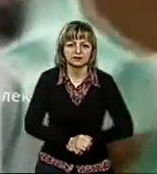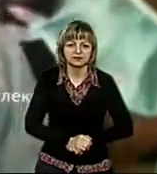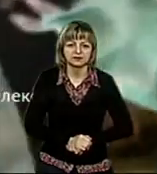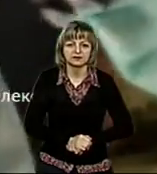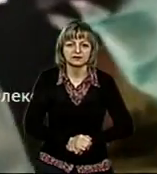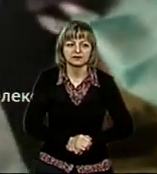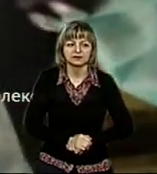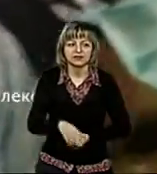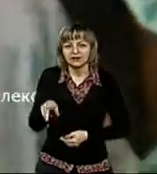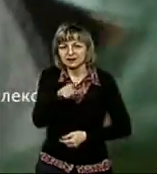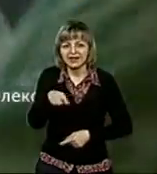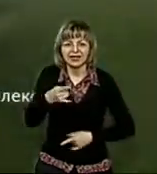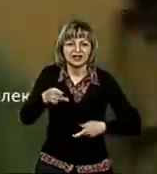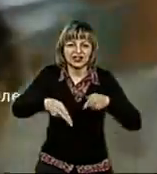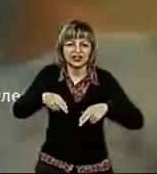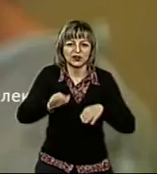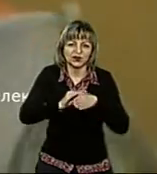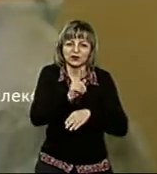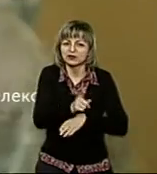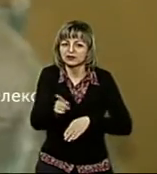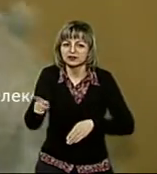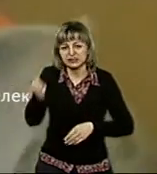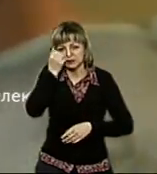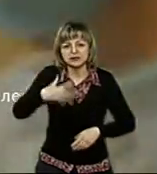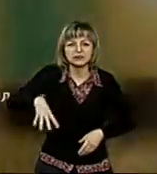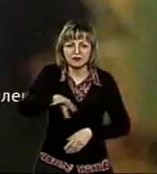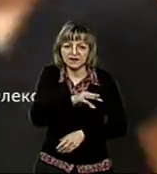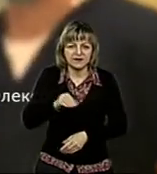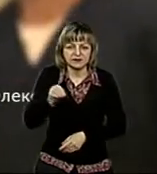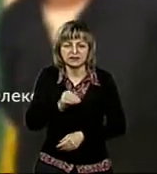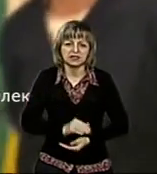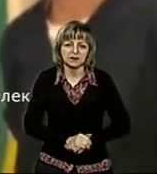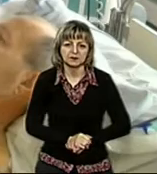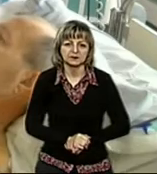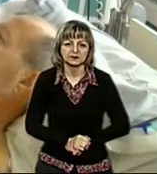Роман Олексійович. Ребята, всім спасибо, Наташа, Сергій.